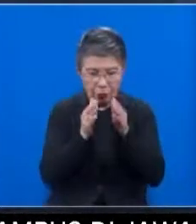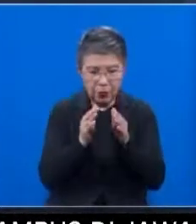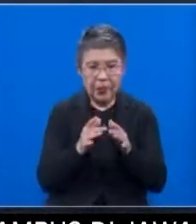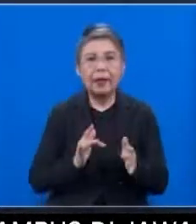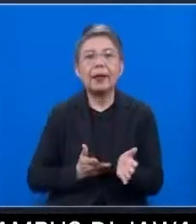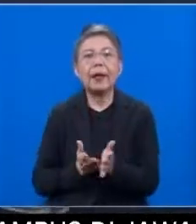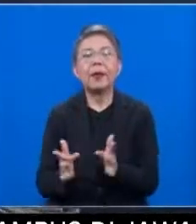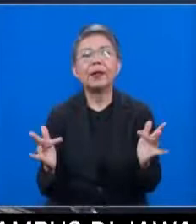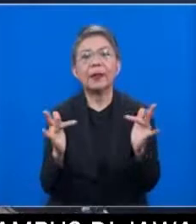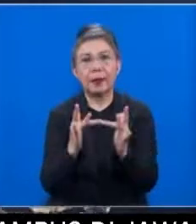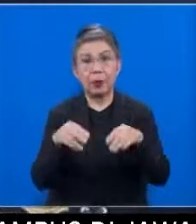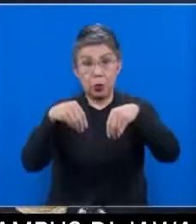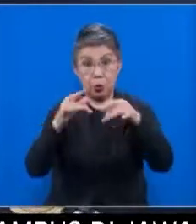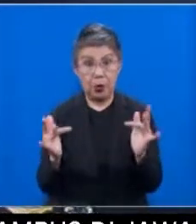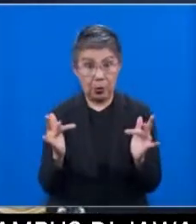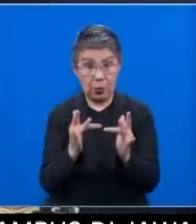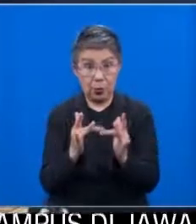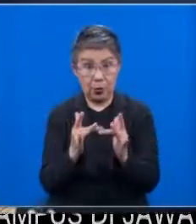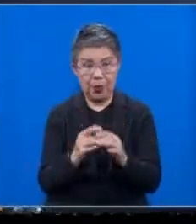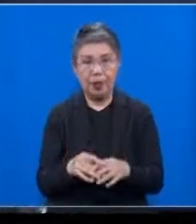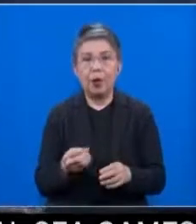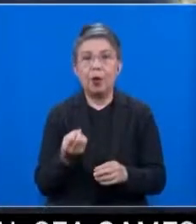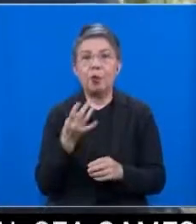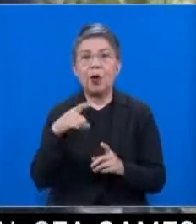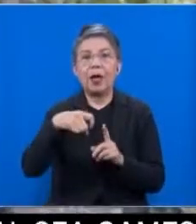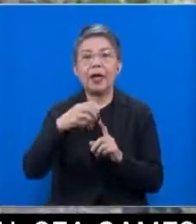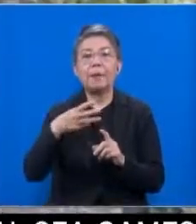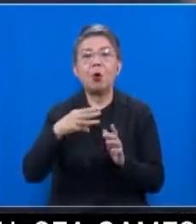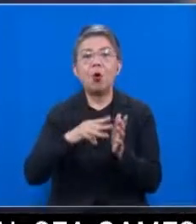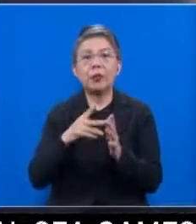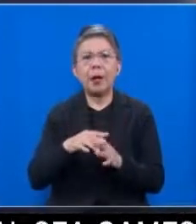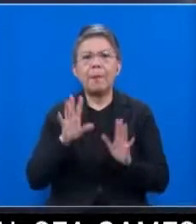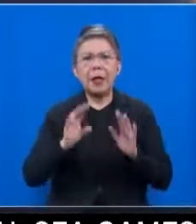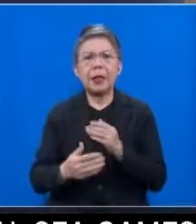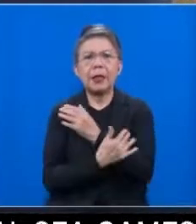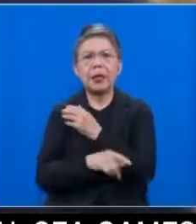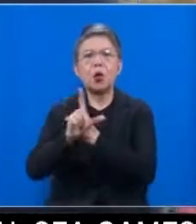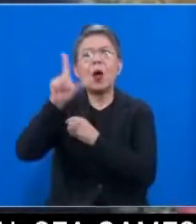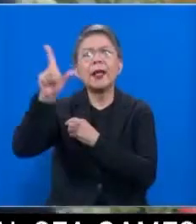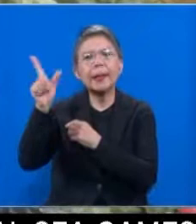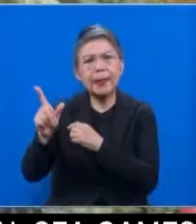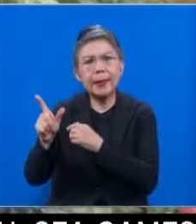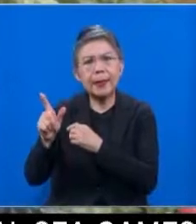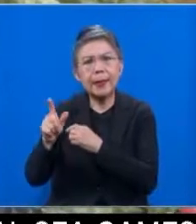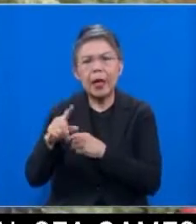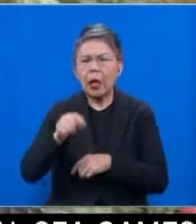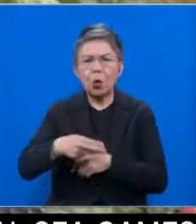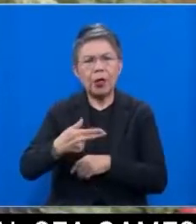online. Kalau Kamboja ini malah permintaannya banyak ke luar negeri. Kalau bibitnya di sini kita